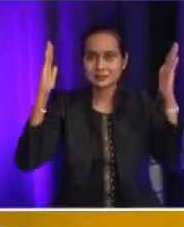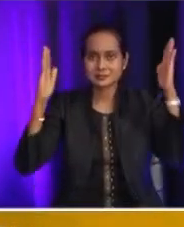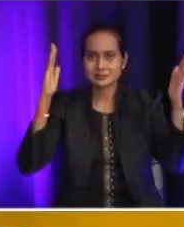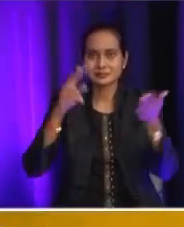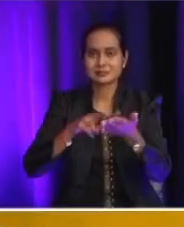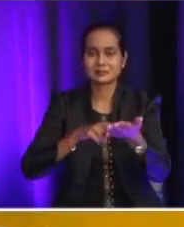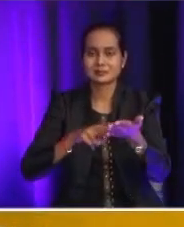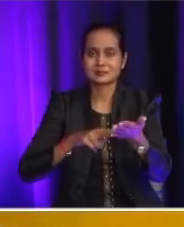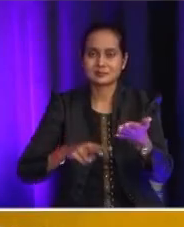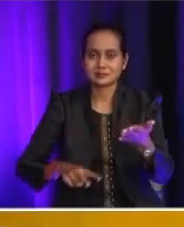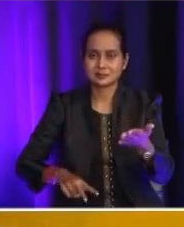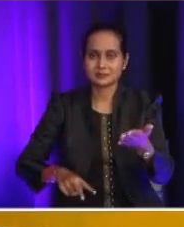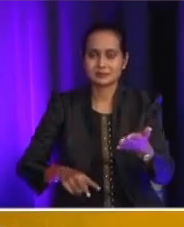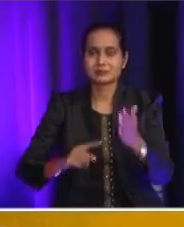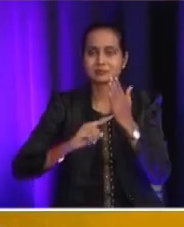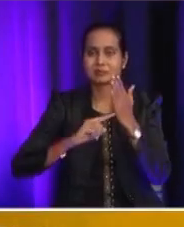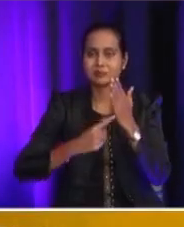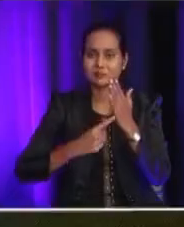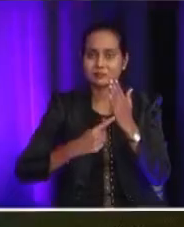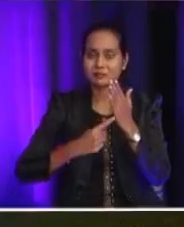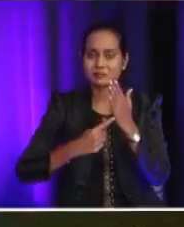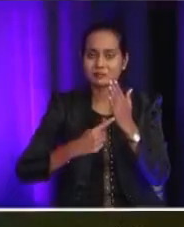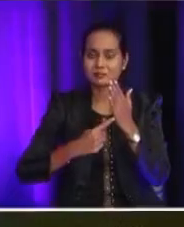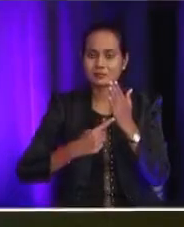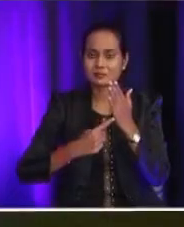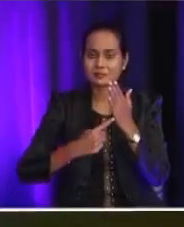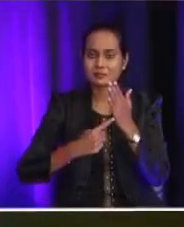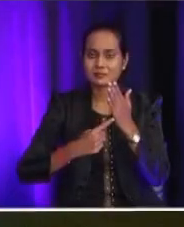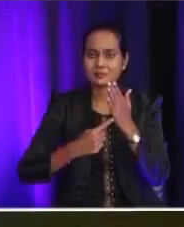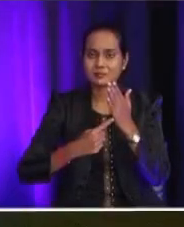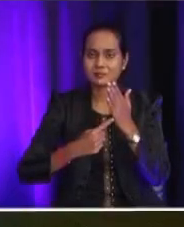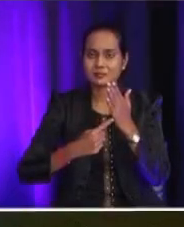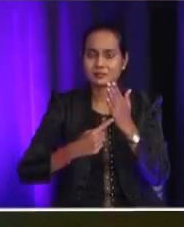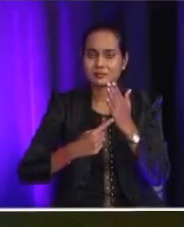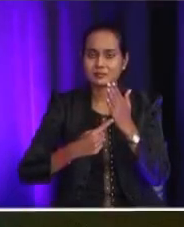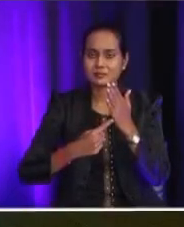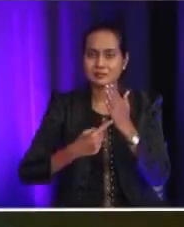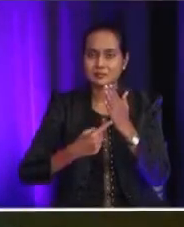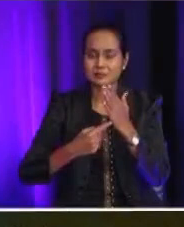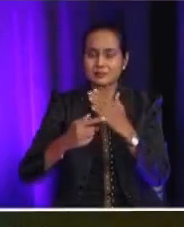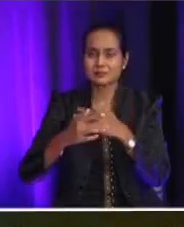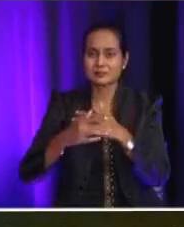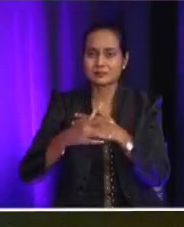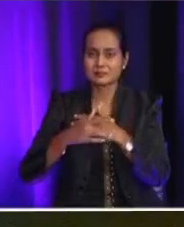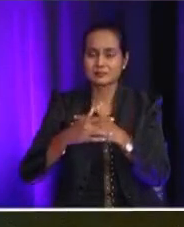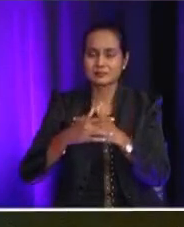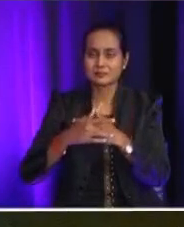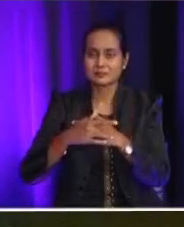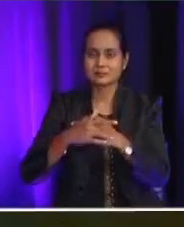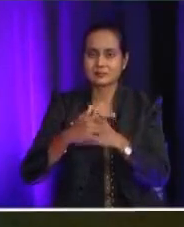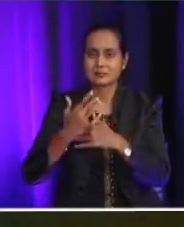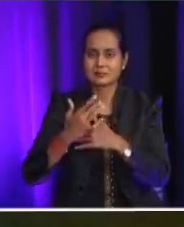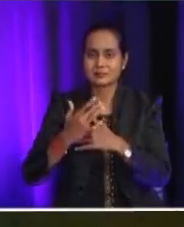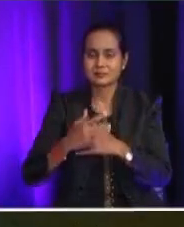membaca. Bermula dari seawal sekolah rendah. No. Wah, no.